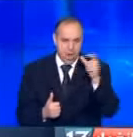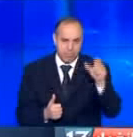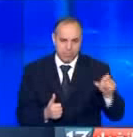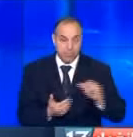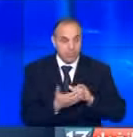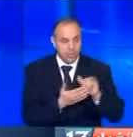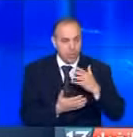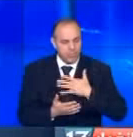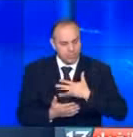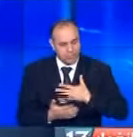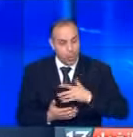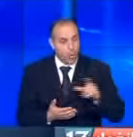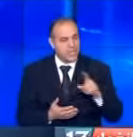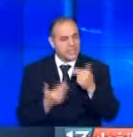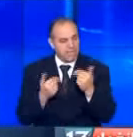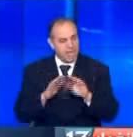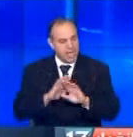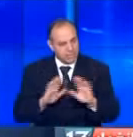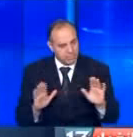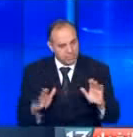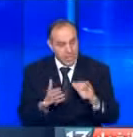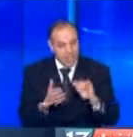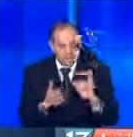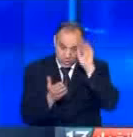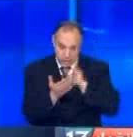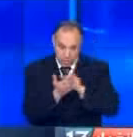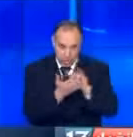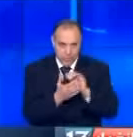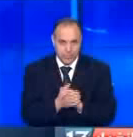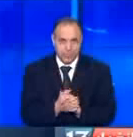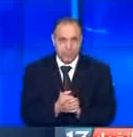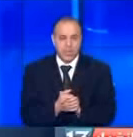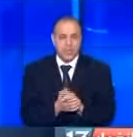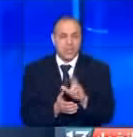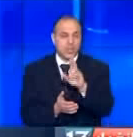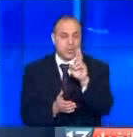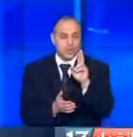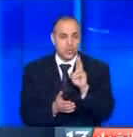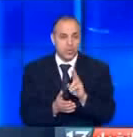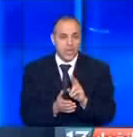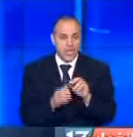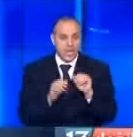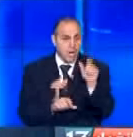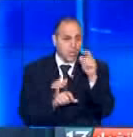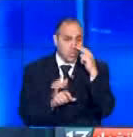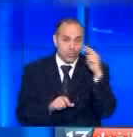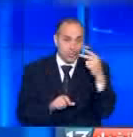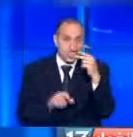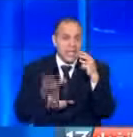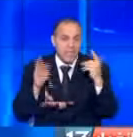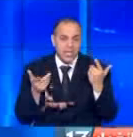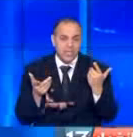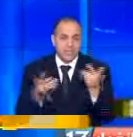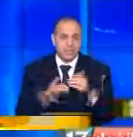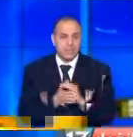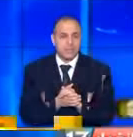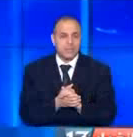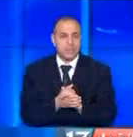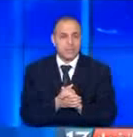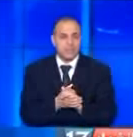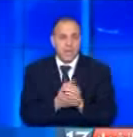كيف يمكنهم تأجيل رحلاتهم؟ كيف يمكنهم الاتصال بكم لإيجاد حلول عاجلة لوضعياتي؟